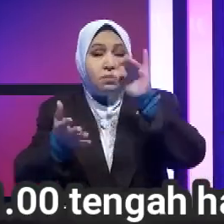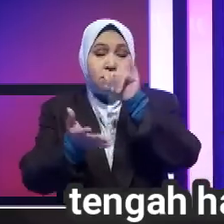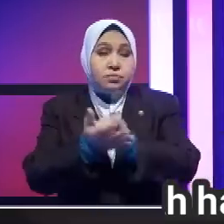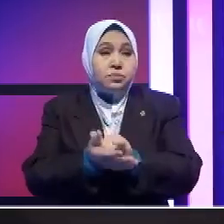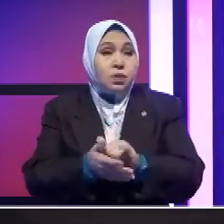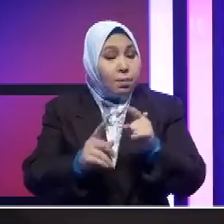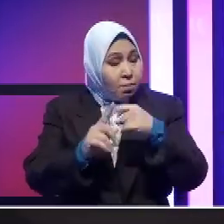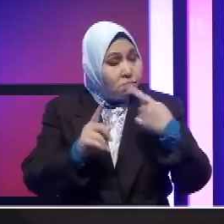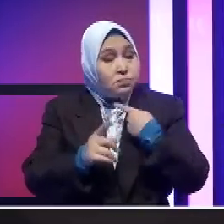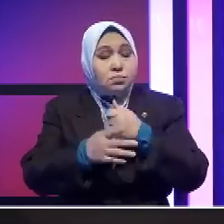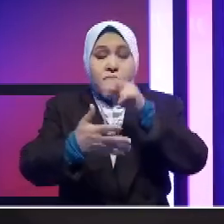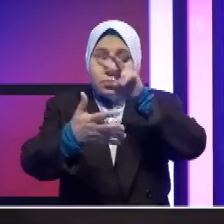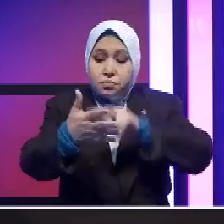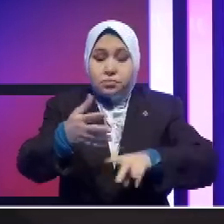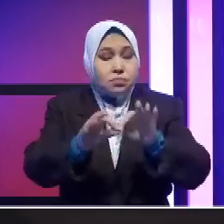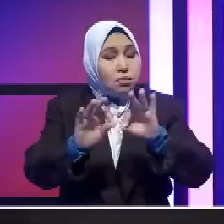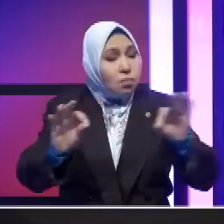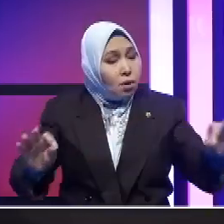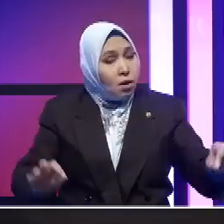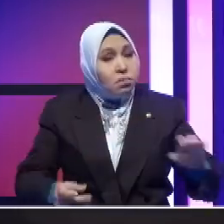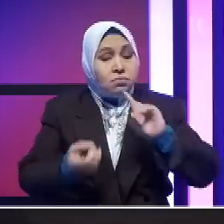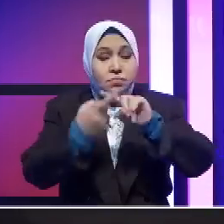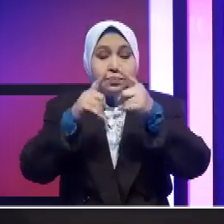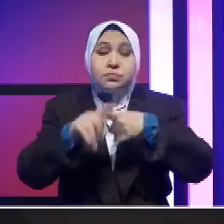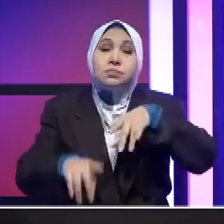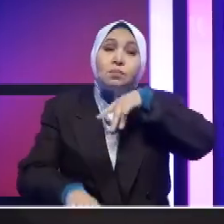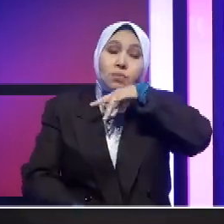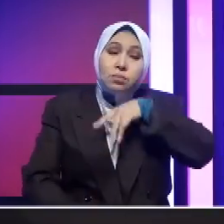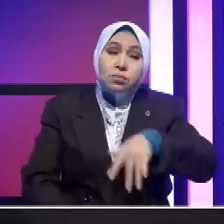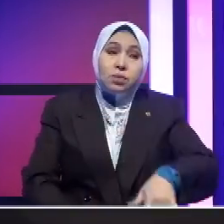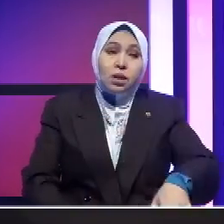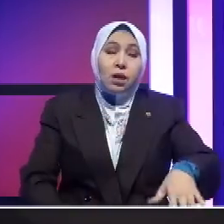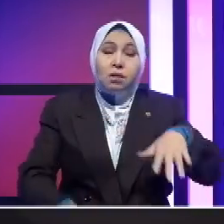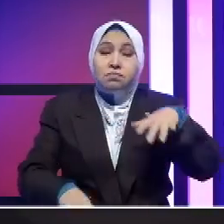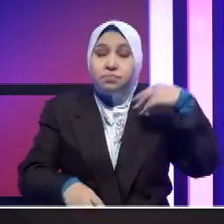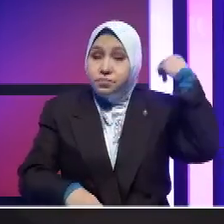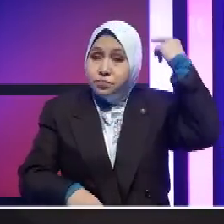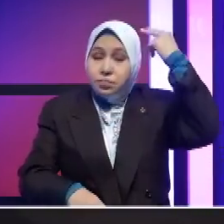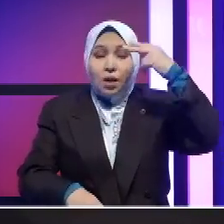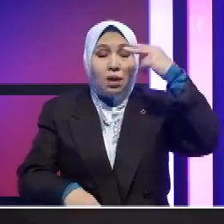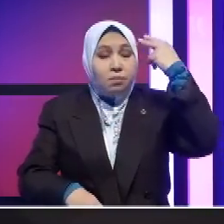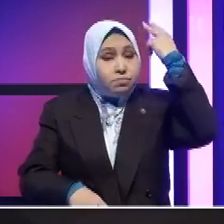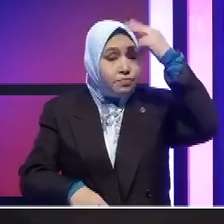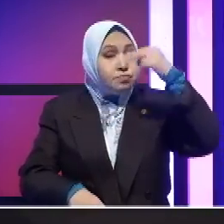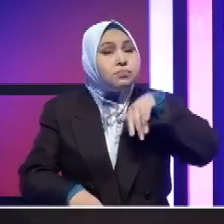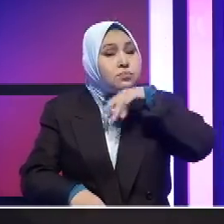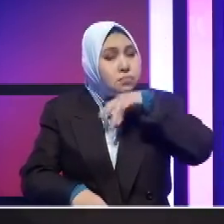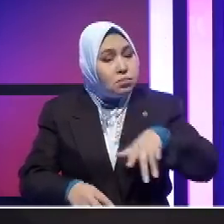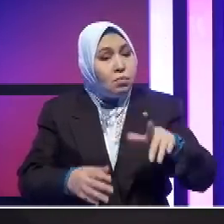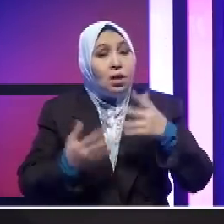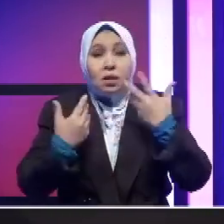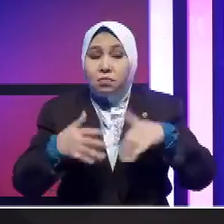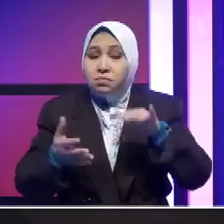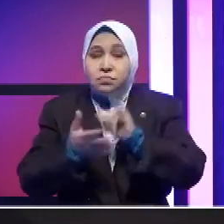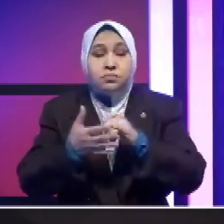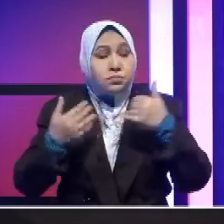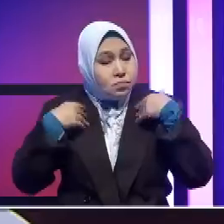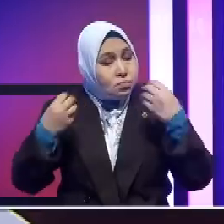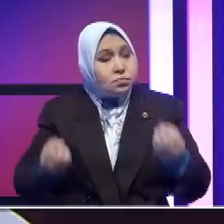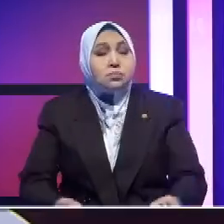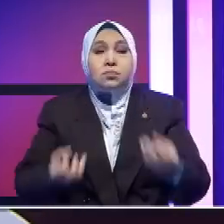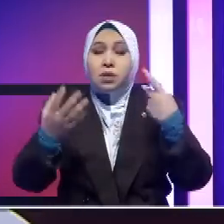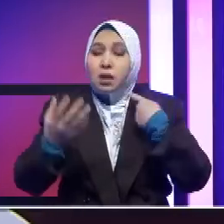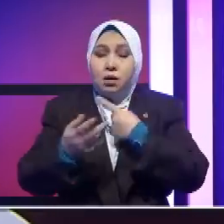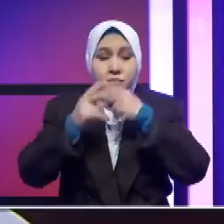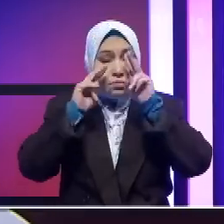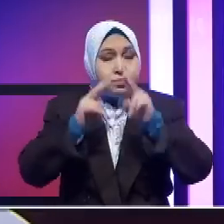baca ayat ini ya, ataupun sahabat Nabi Muhammad sallallahu alaihi wasallam, Nabi membaca ayat ini, maksudnya ialah selepas itu banyaklah ya, kita tengok